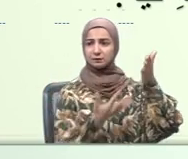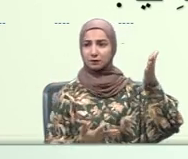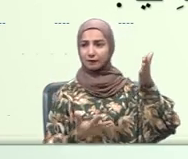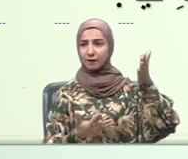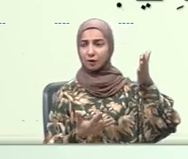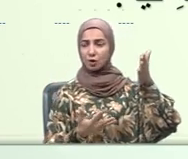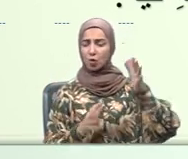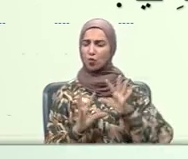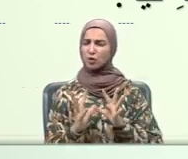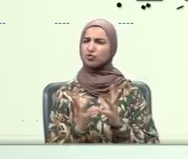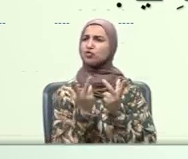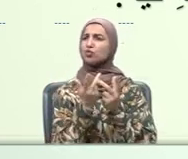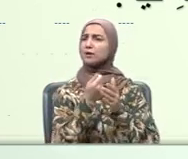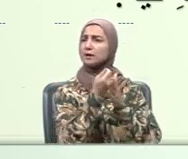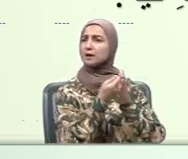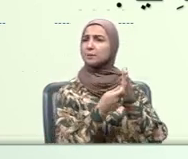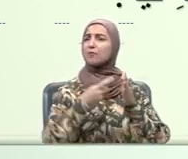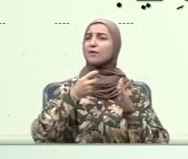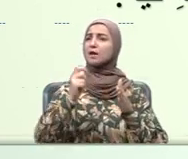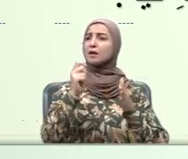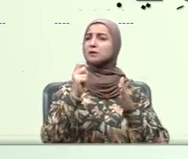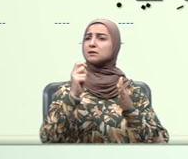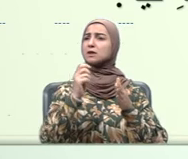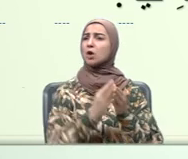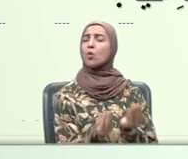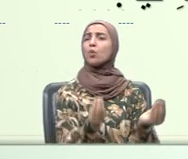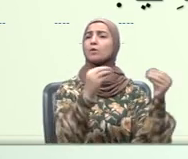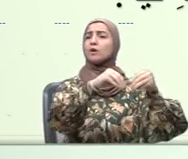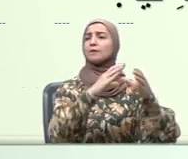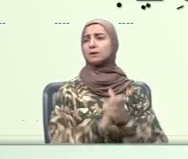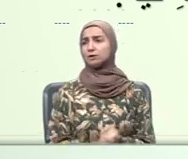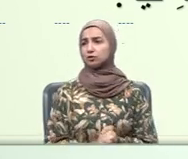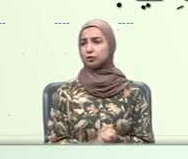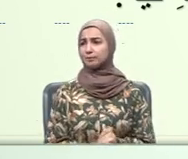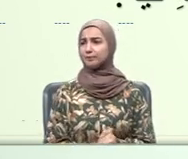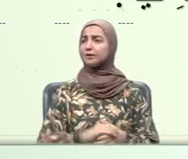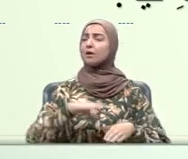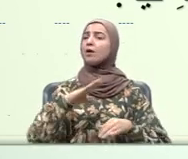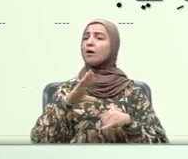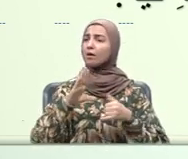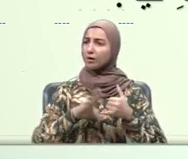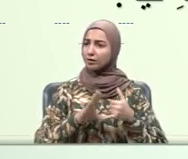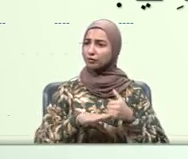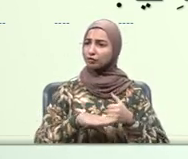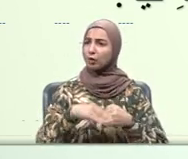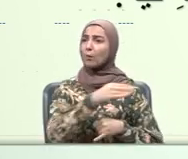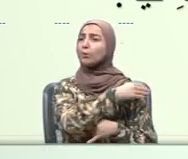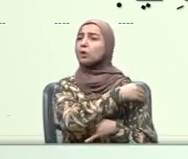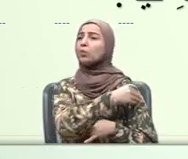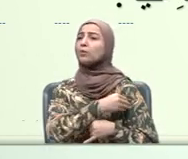بنائه والتقنيات الحجاجية الموظفة فيه. أخيرا أن توظف مكتسباتك في